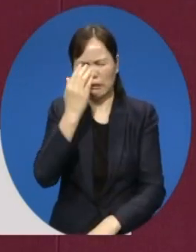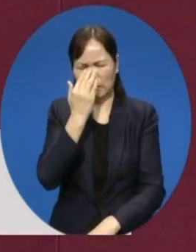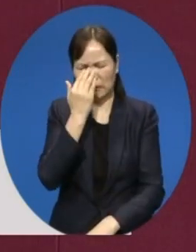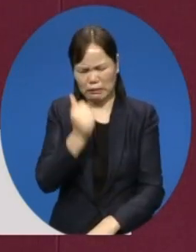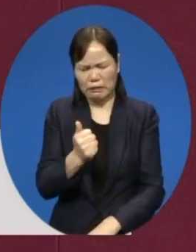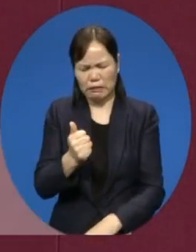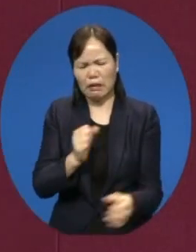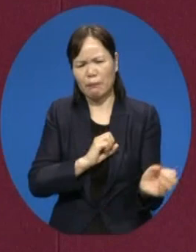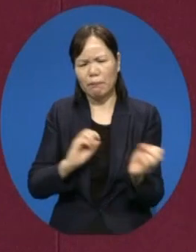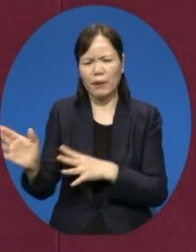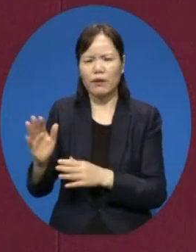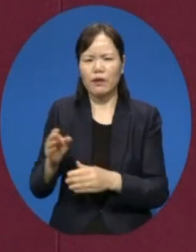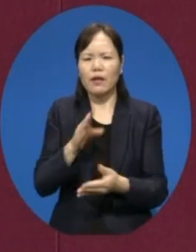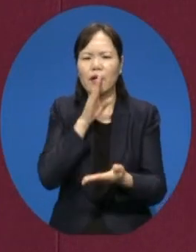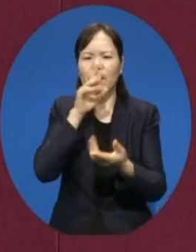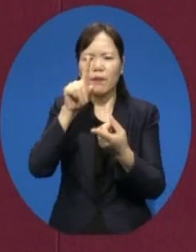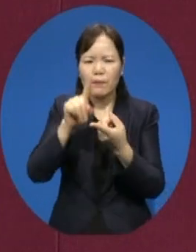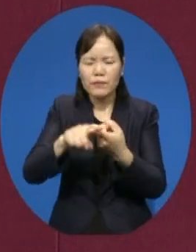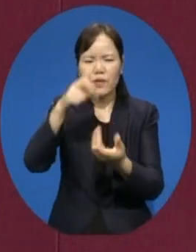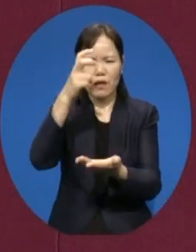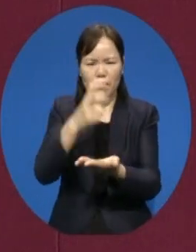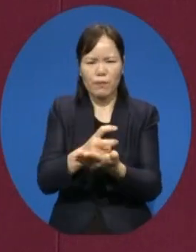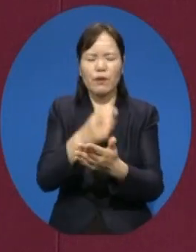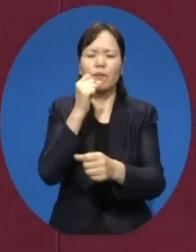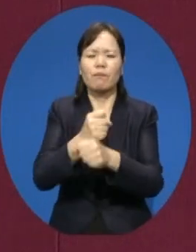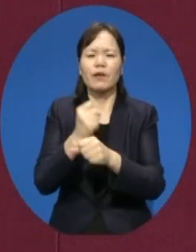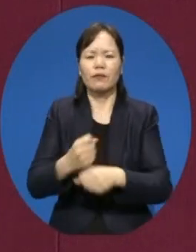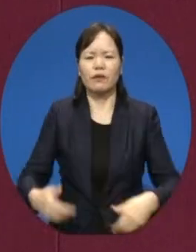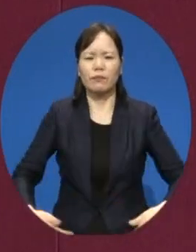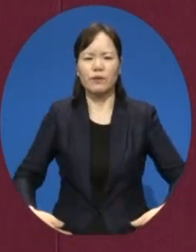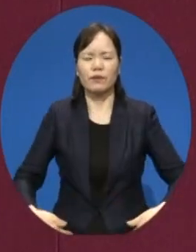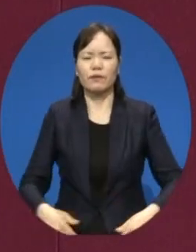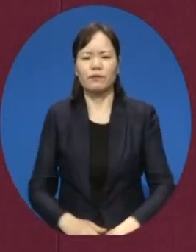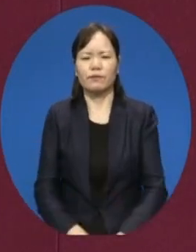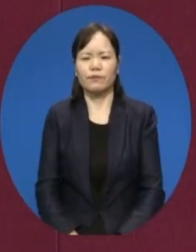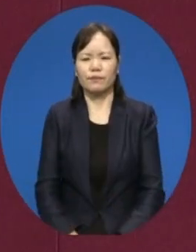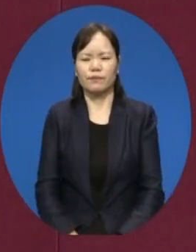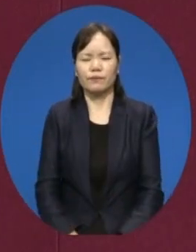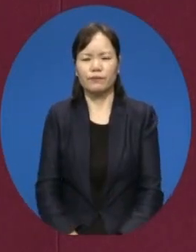합리적인 법안을 처리해야 됩니다.